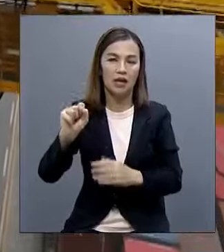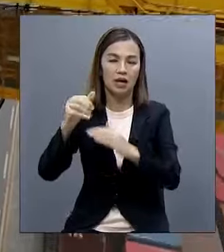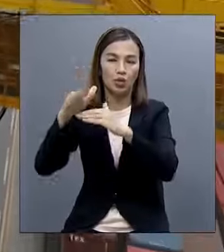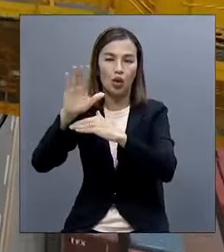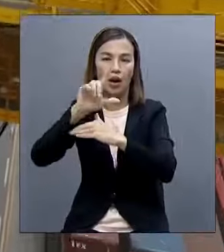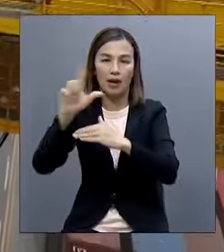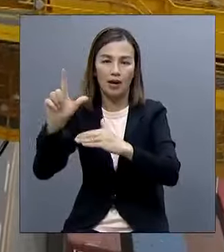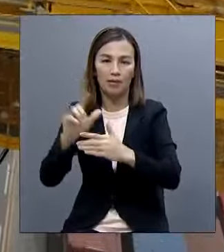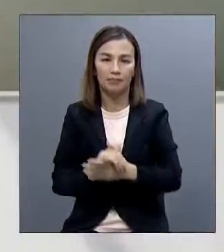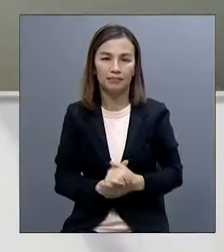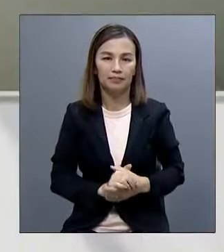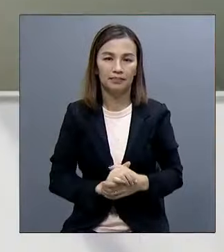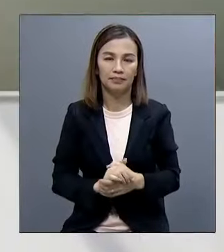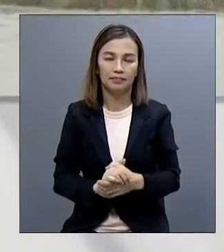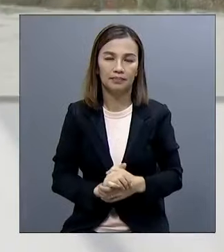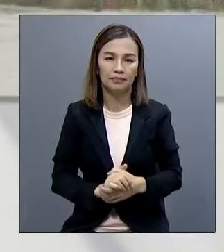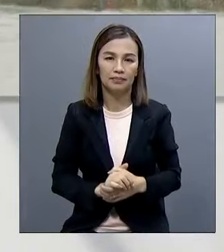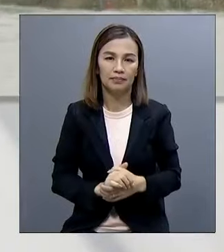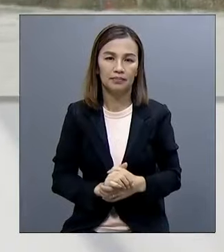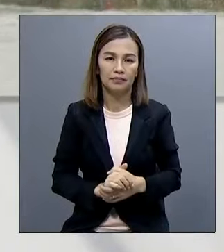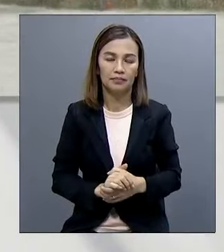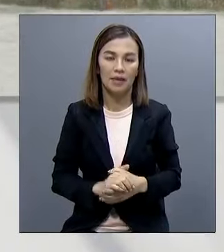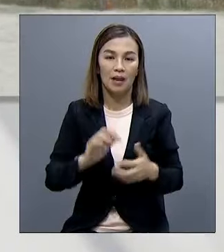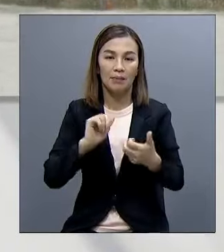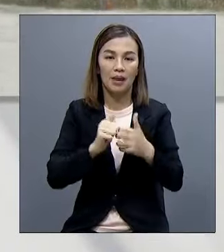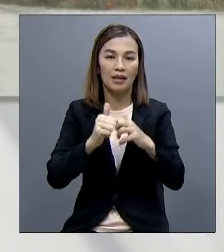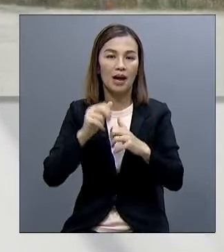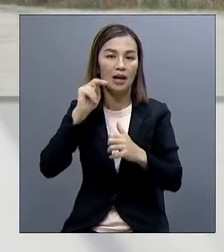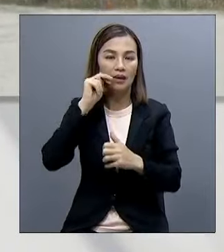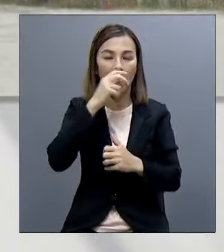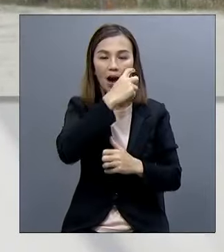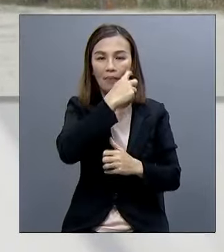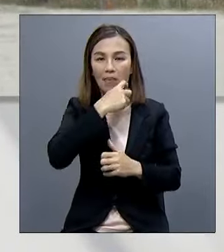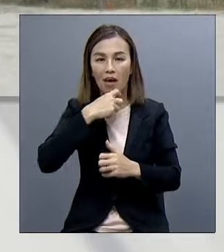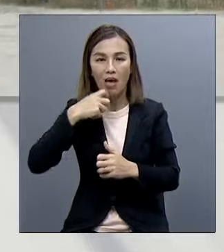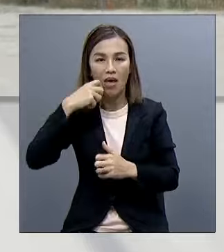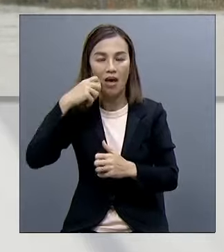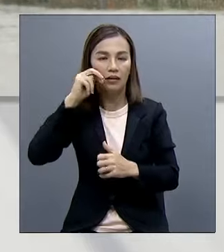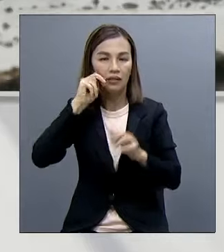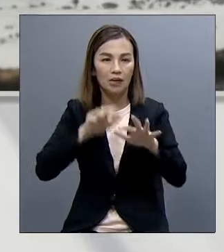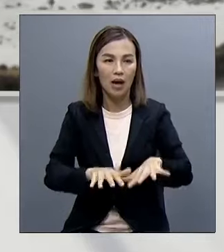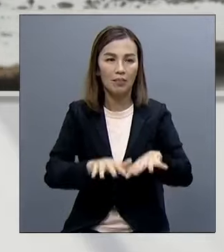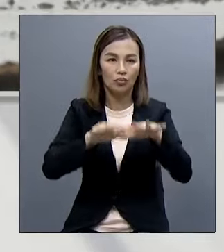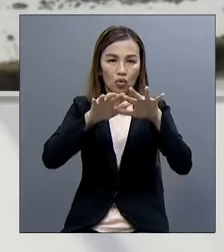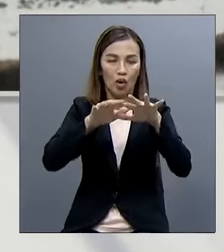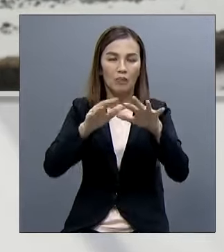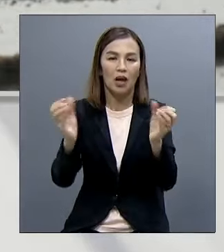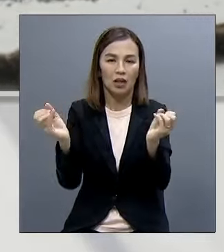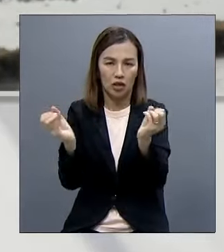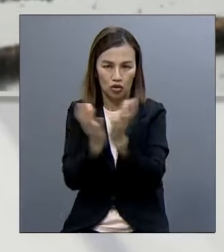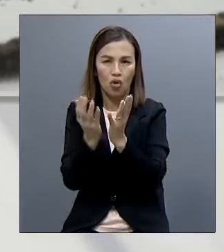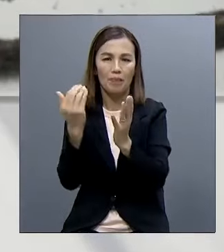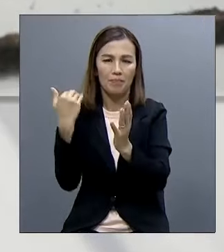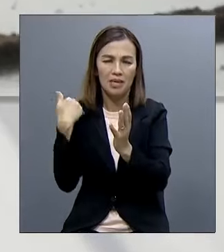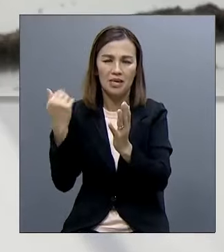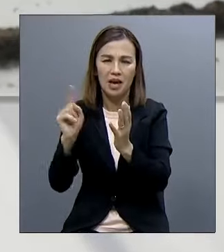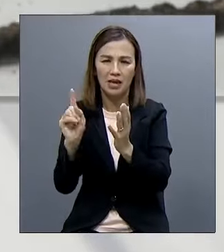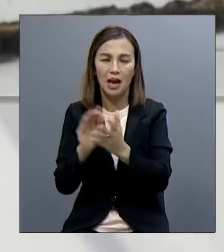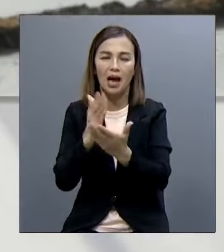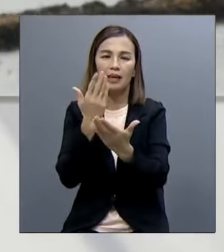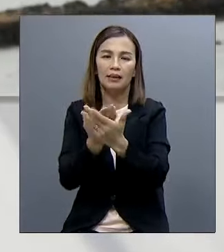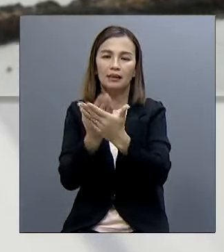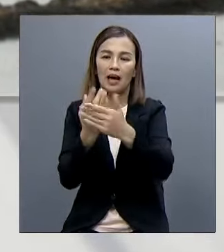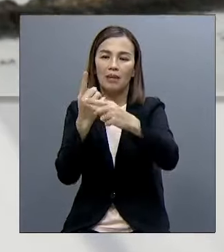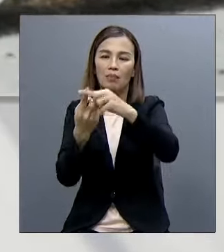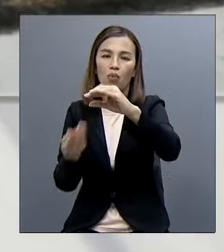ค่ะนอกจากนี้นะคะทั้งภัยแล้งแลก็อุทกภัยค่ะยังสามารถส่งผลผลกระทบไปที่เงินเฟื้อได้ด้วยนะคะก็จะทำให้ราคาสินค้าเพิ่มขึ้น